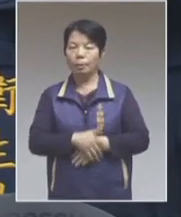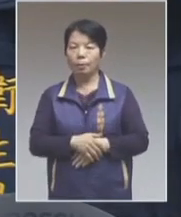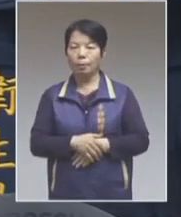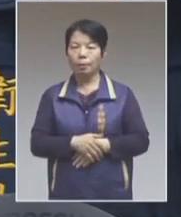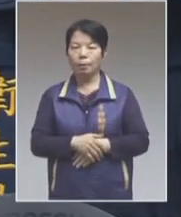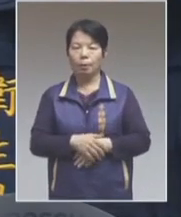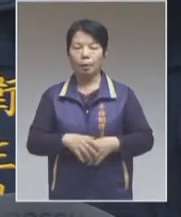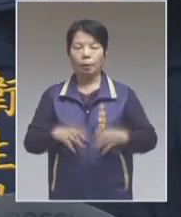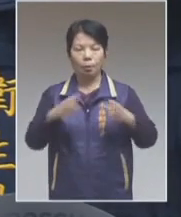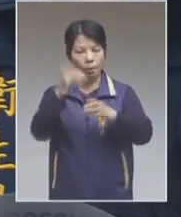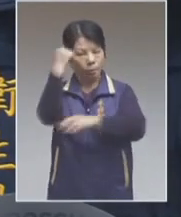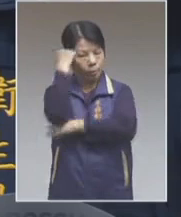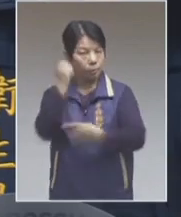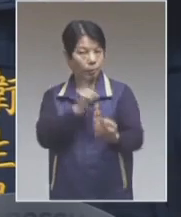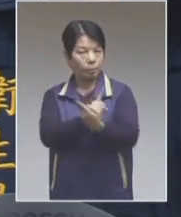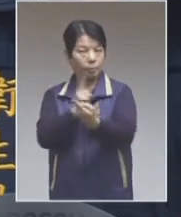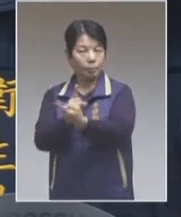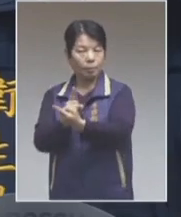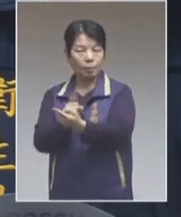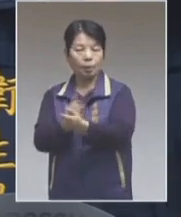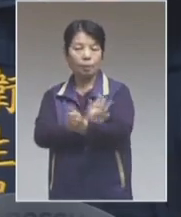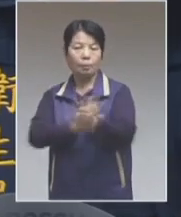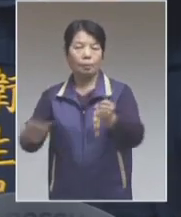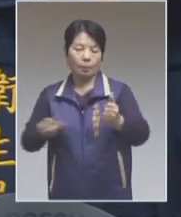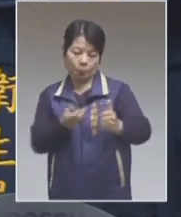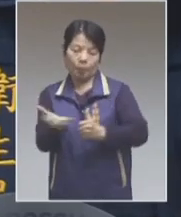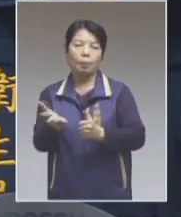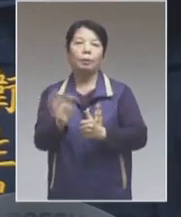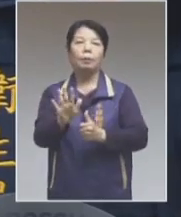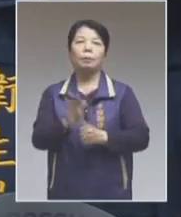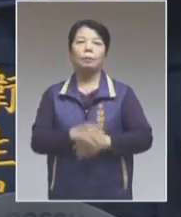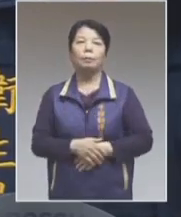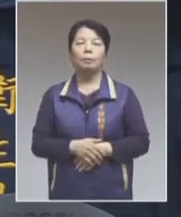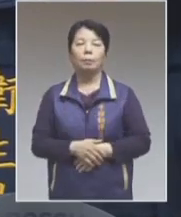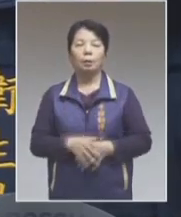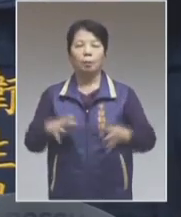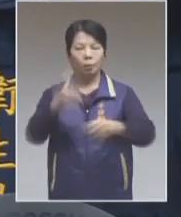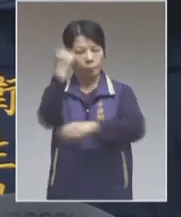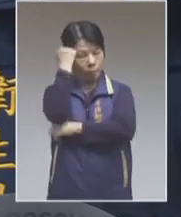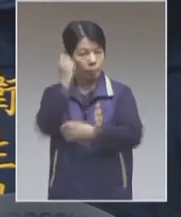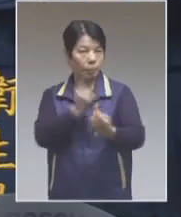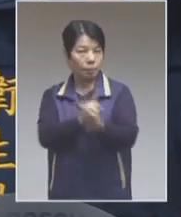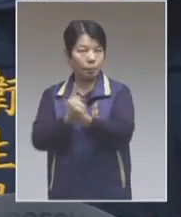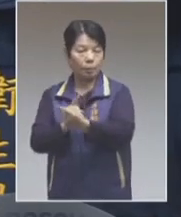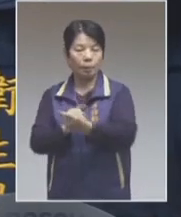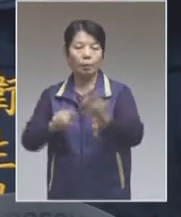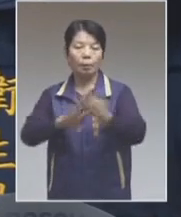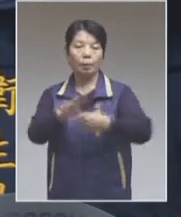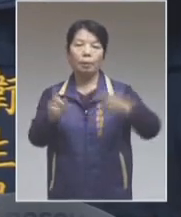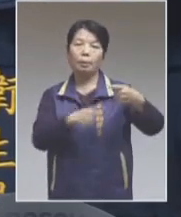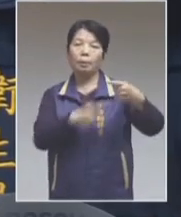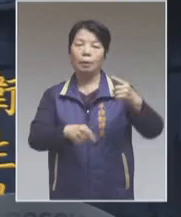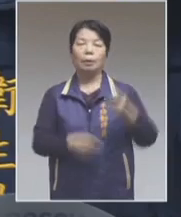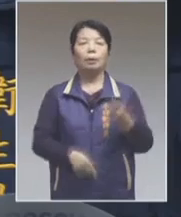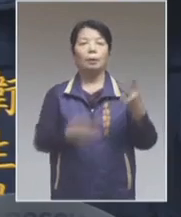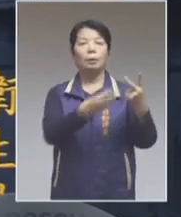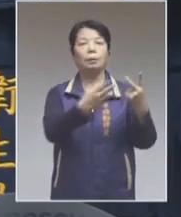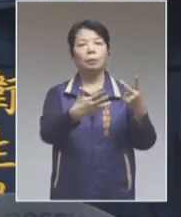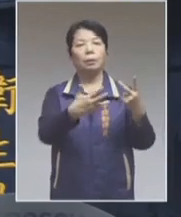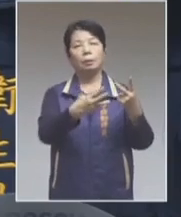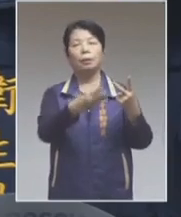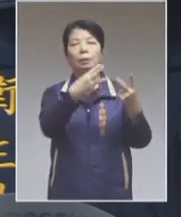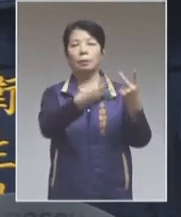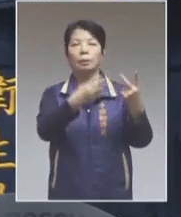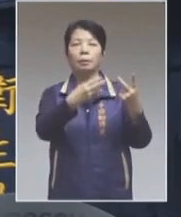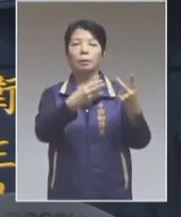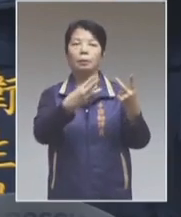触者这边哈，这个造成的一个传染。那同住接触者另外还有一位哈，就是23388的配偶哈。那